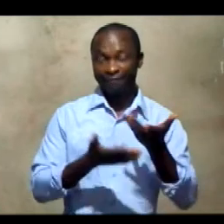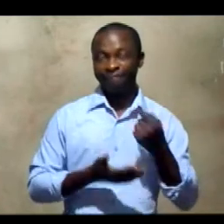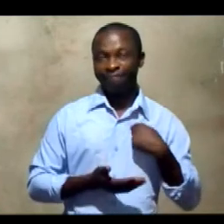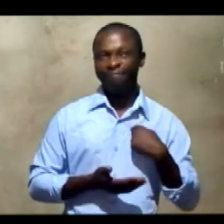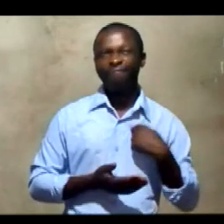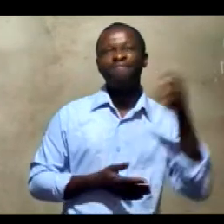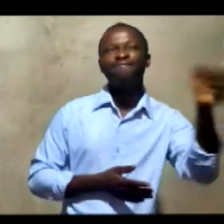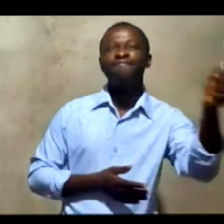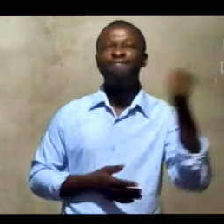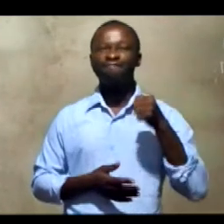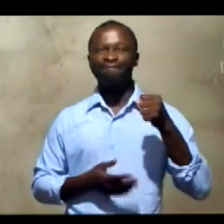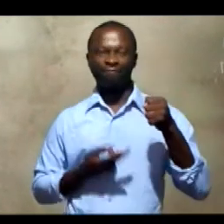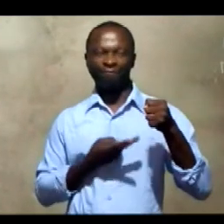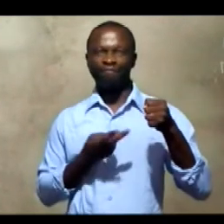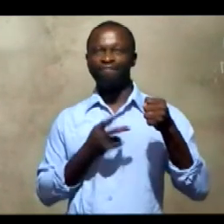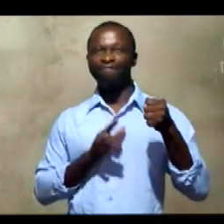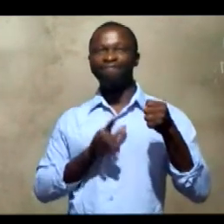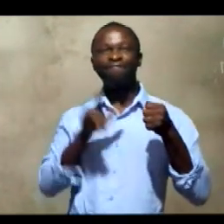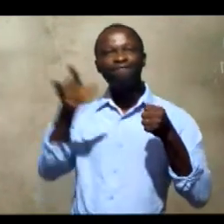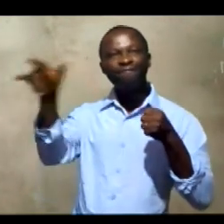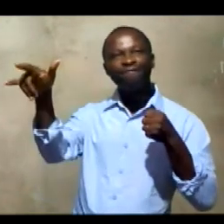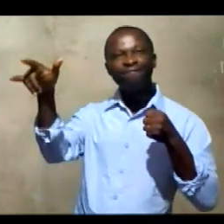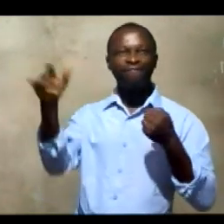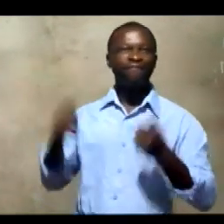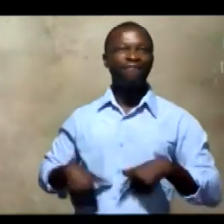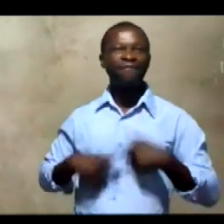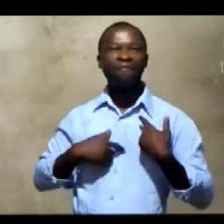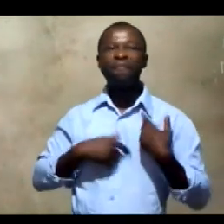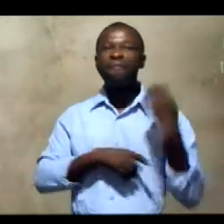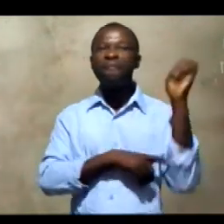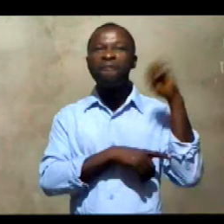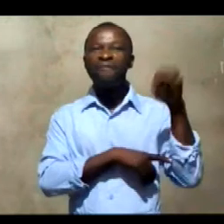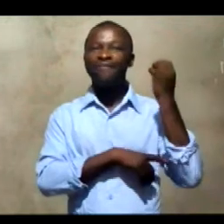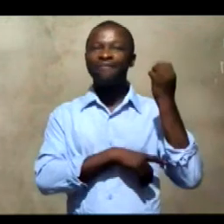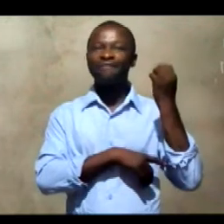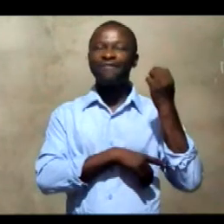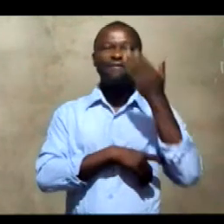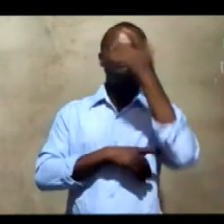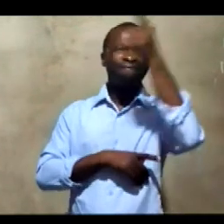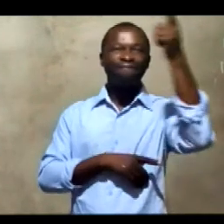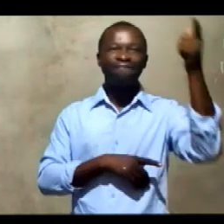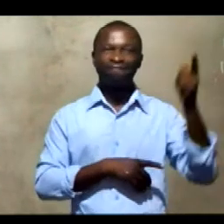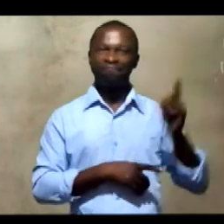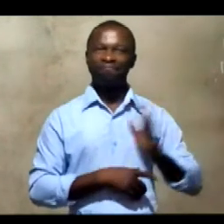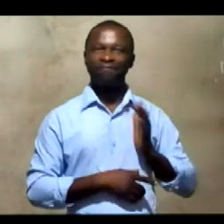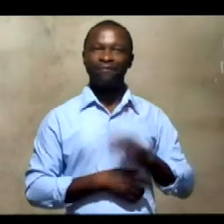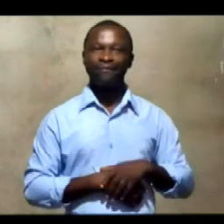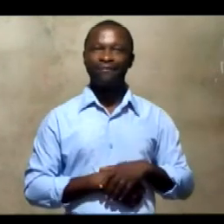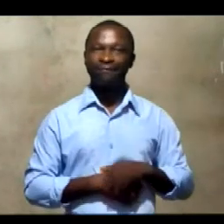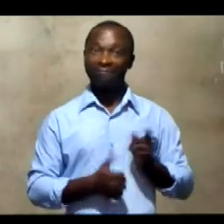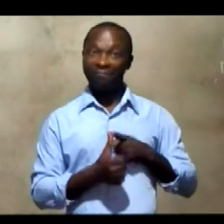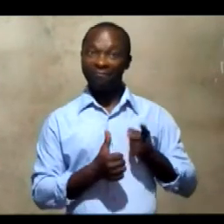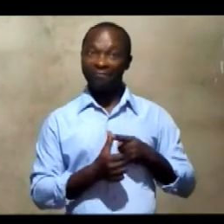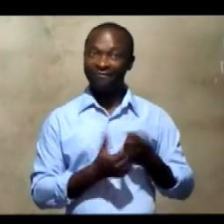beaucoup de belles choses. Et par la suite, c'est de l'argent que nous demandons, tout simplement. Près de